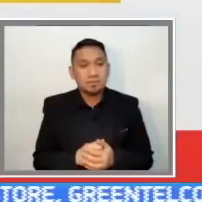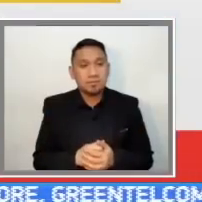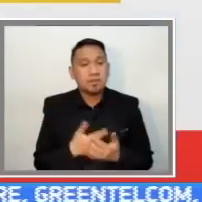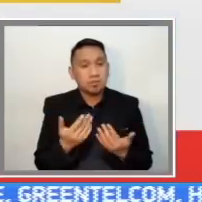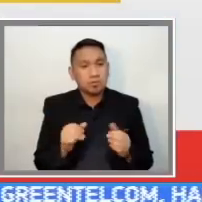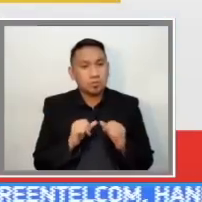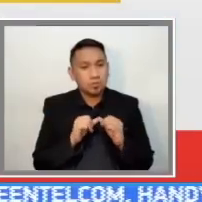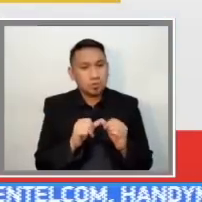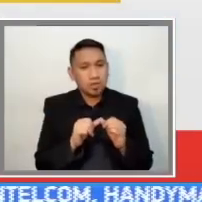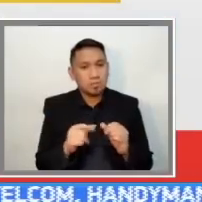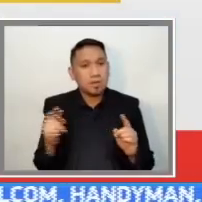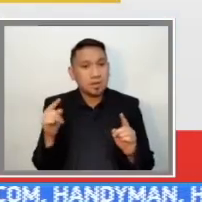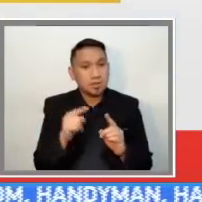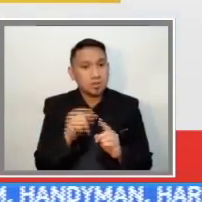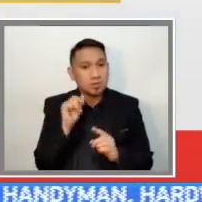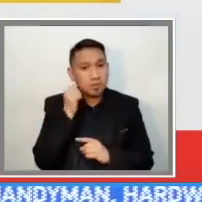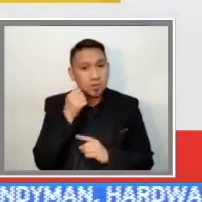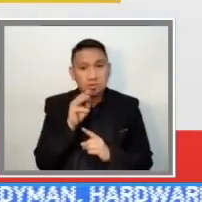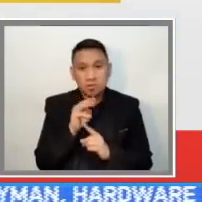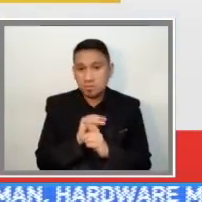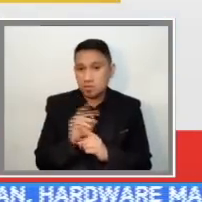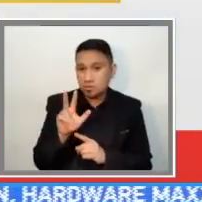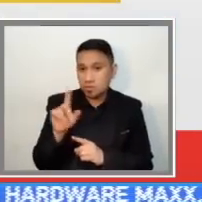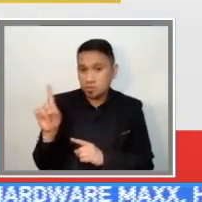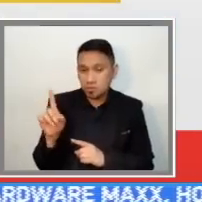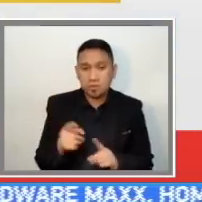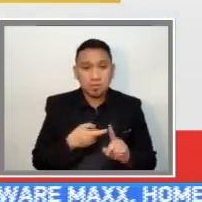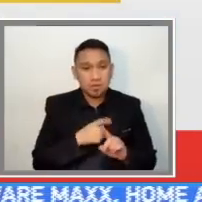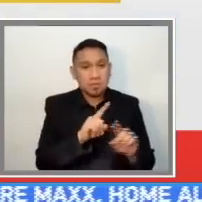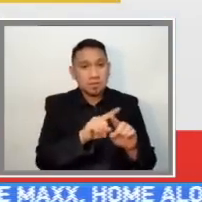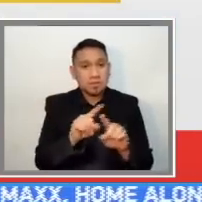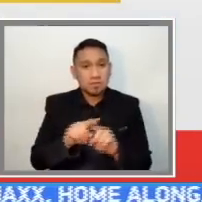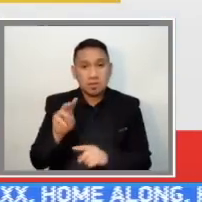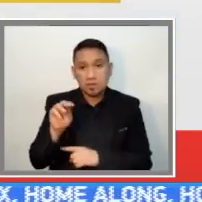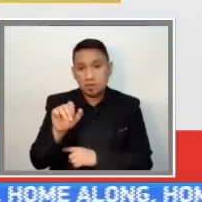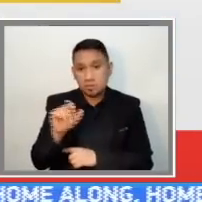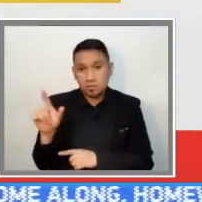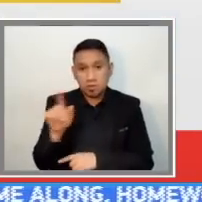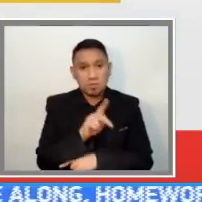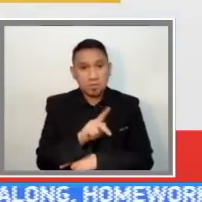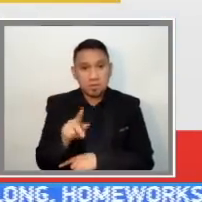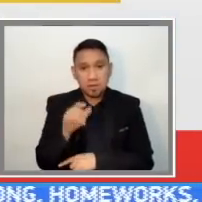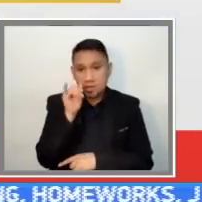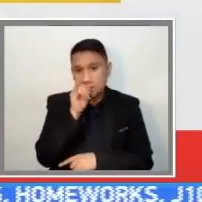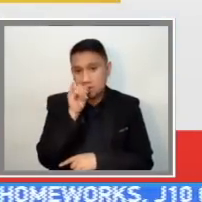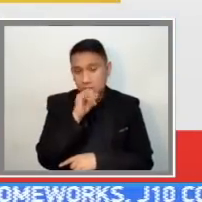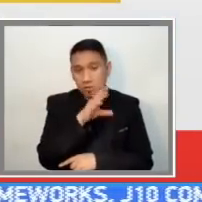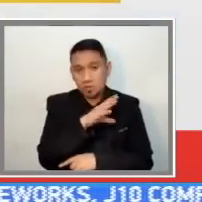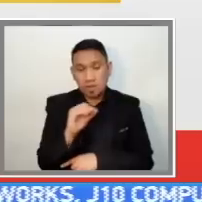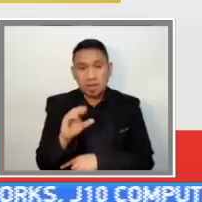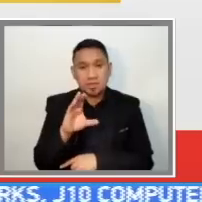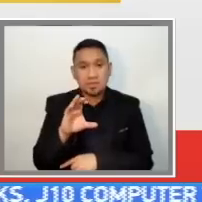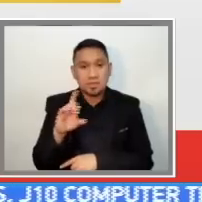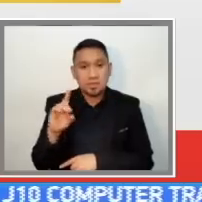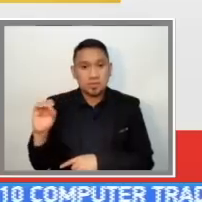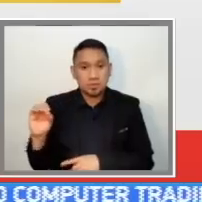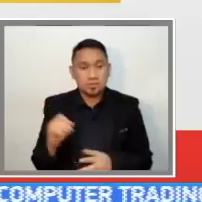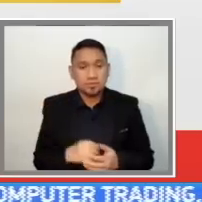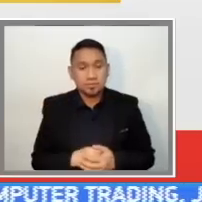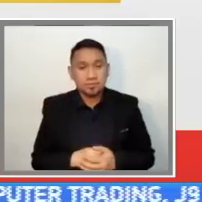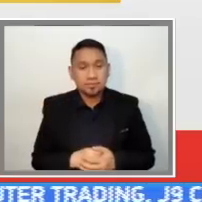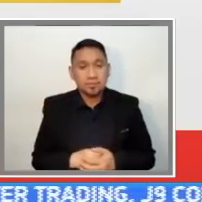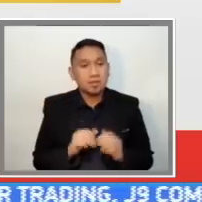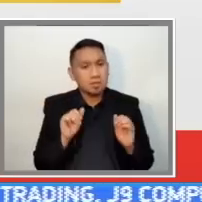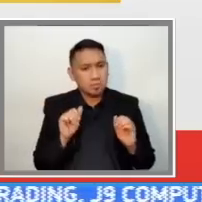hanggang bukas, March 31, sa iba't ibang mall sa Pampanga, Iloilo City at Cagayan de Oro City. Kabilang po sa pupwedeng